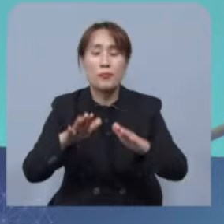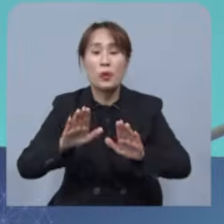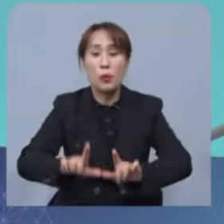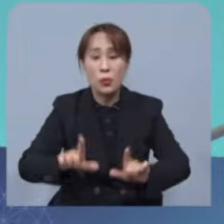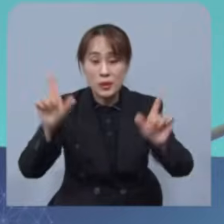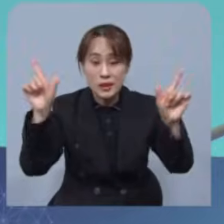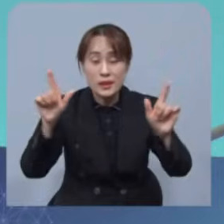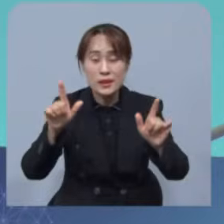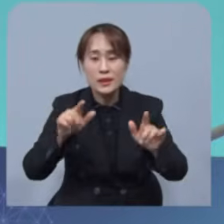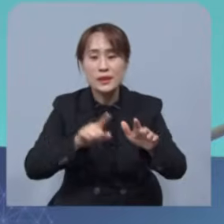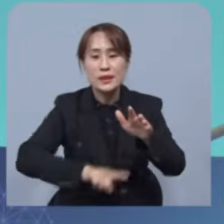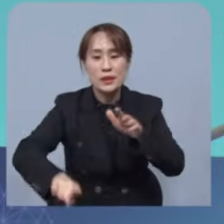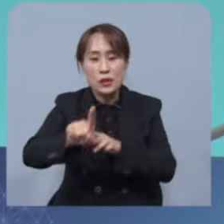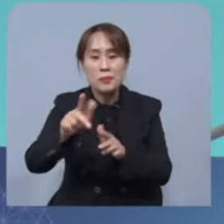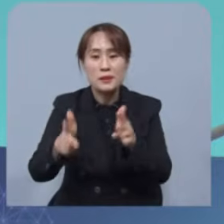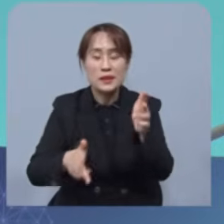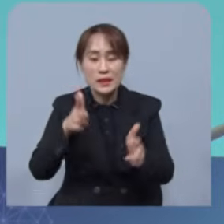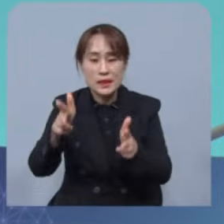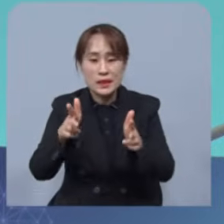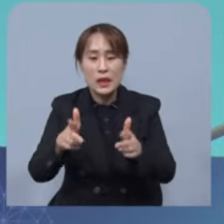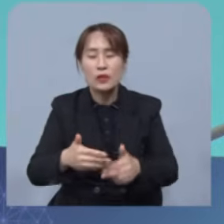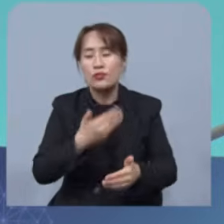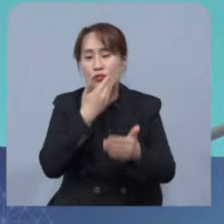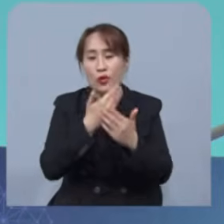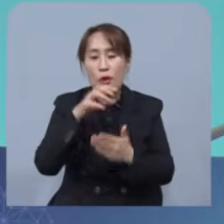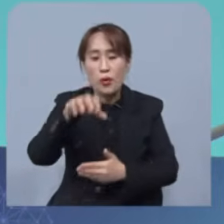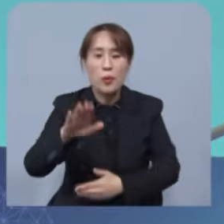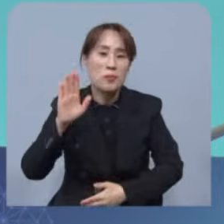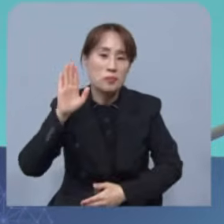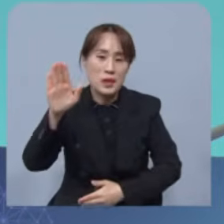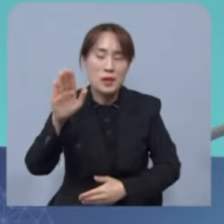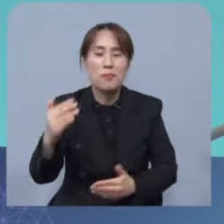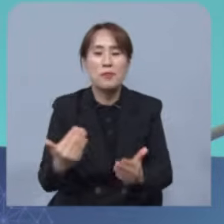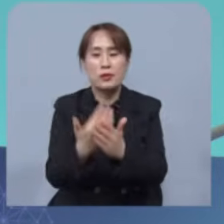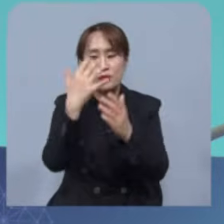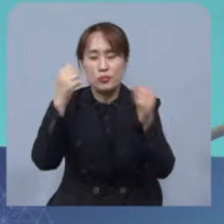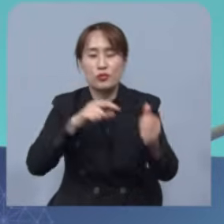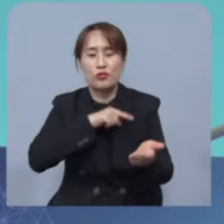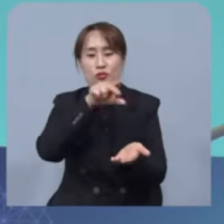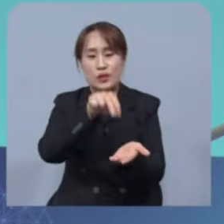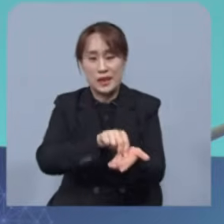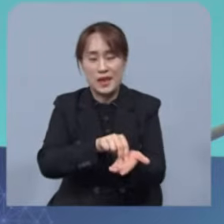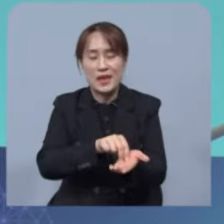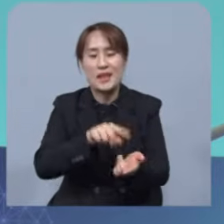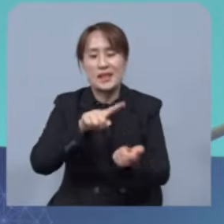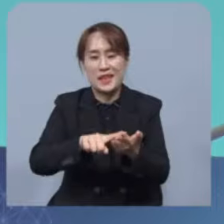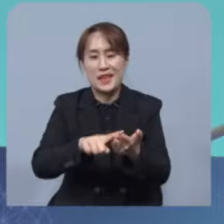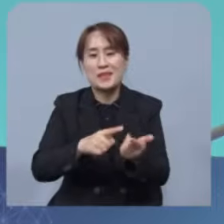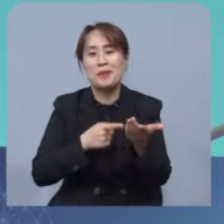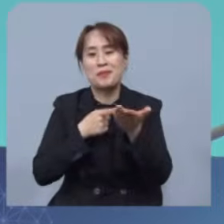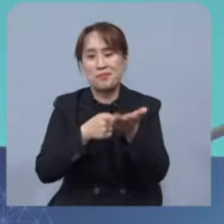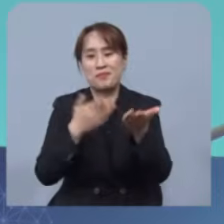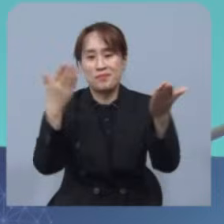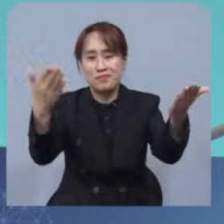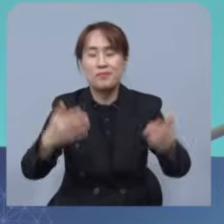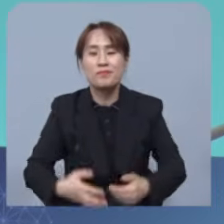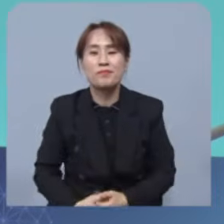오늘은 첨단 기술 산업의 삼각벨트, 미래로 도약하는 충북이라는 주제로 보고를 드리도록 하겠습니다.